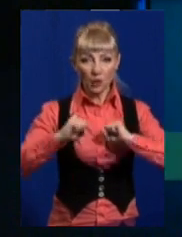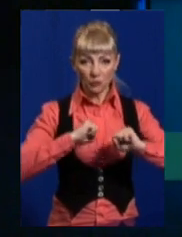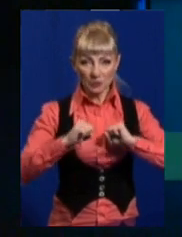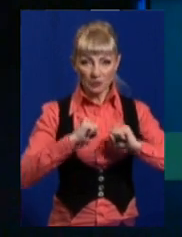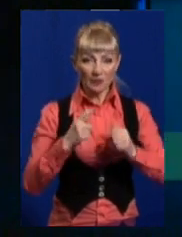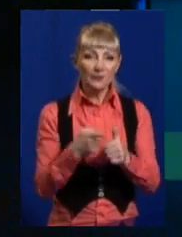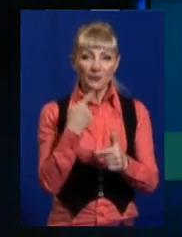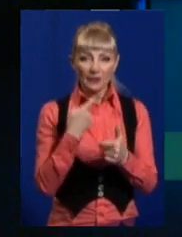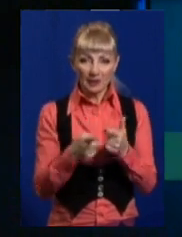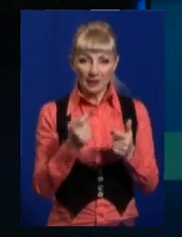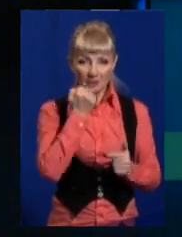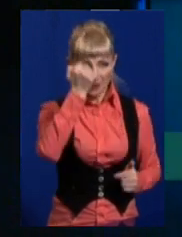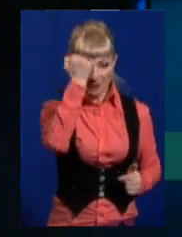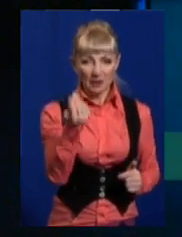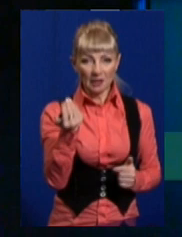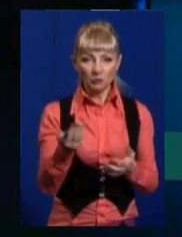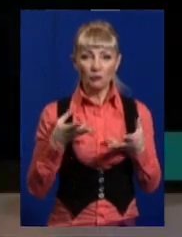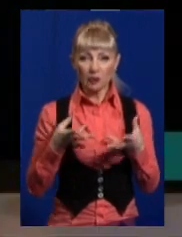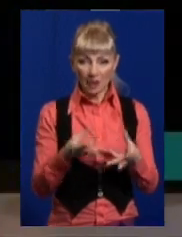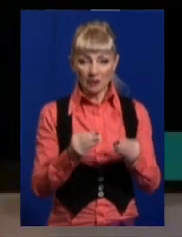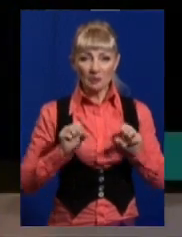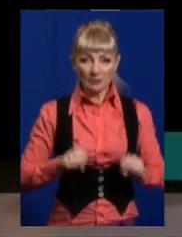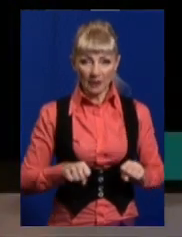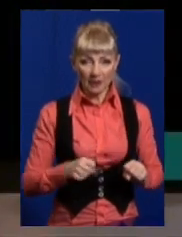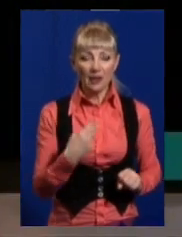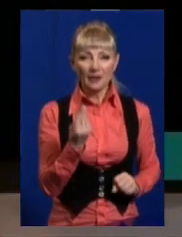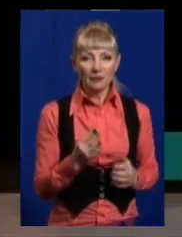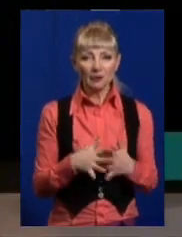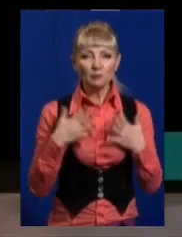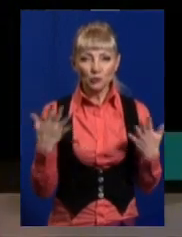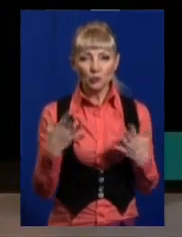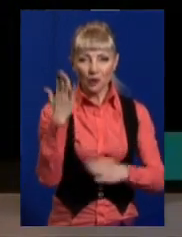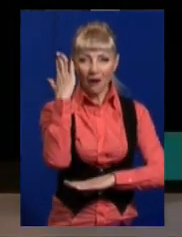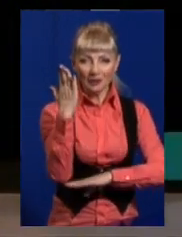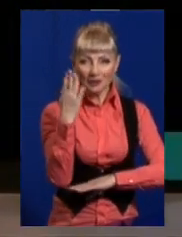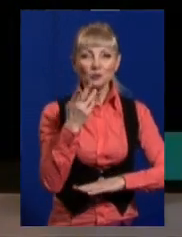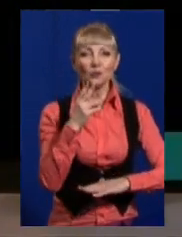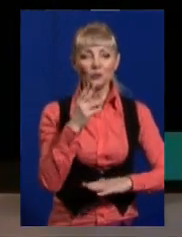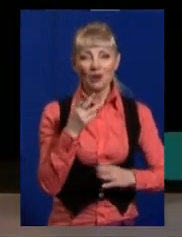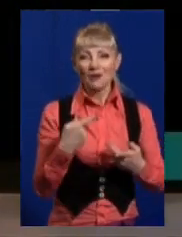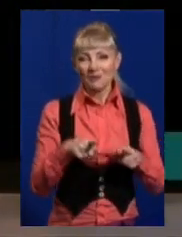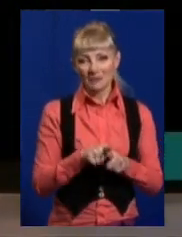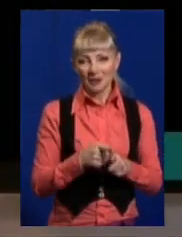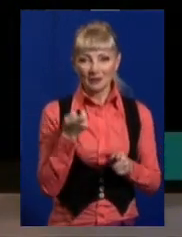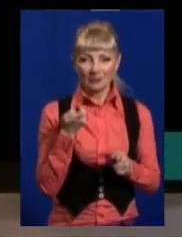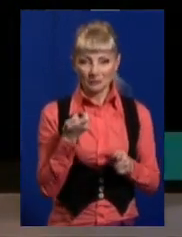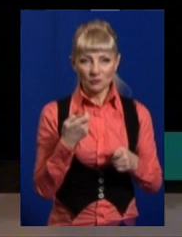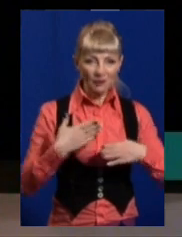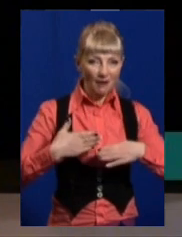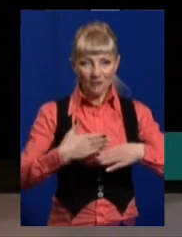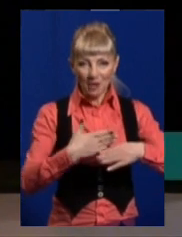або завдяки його впливові змогли давати більшість голосів навіть у такій, знаєте, трошечки